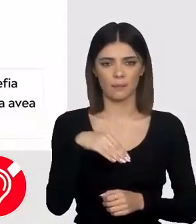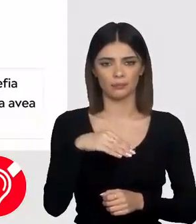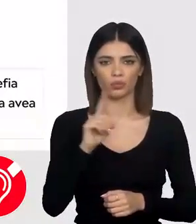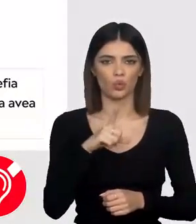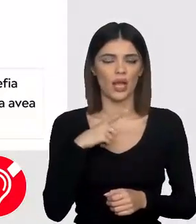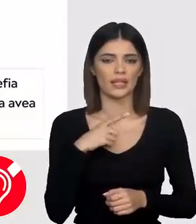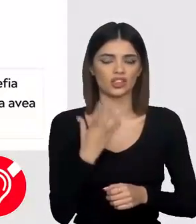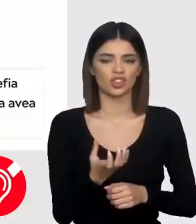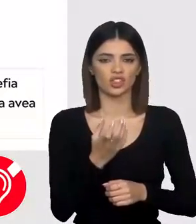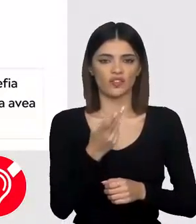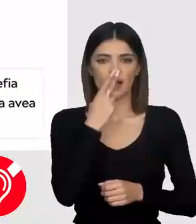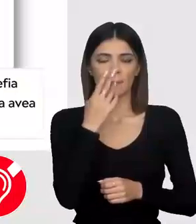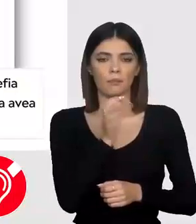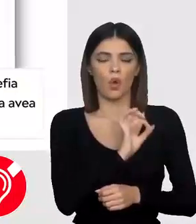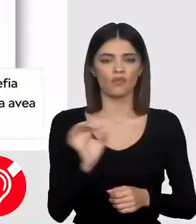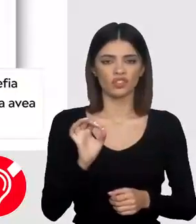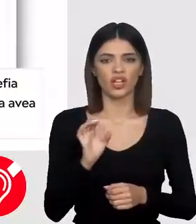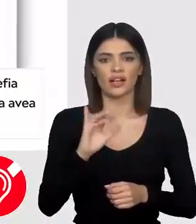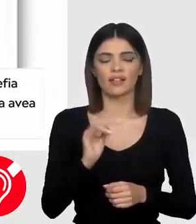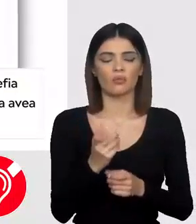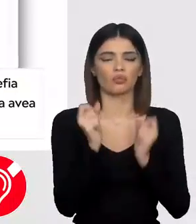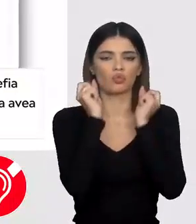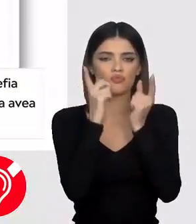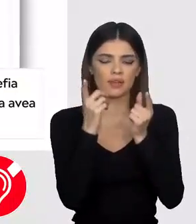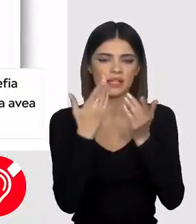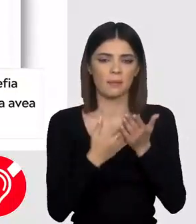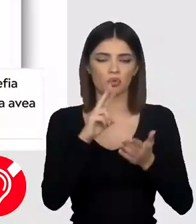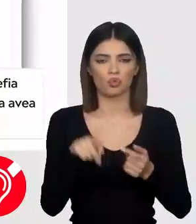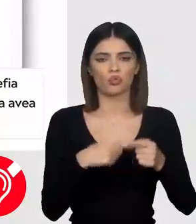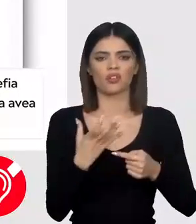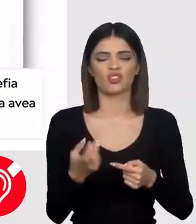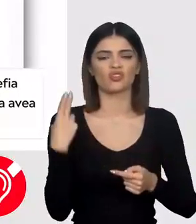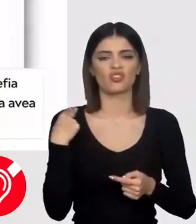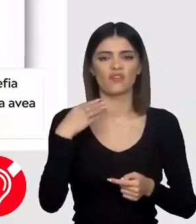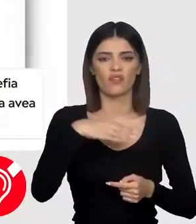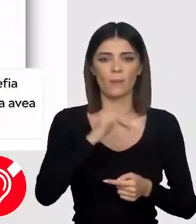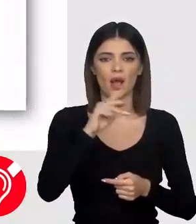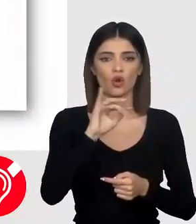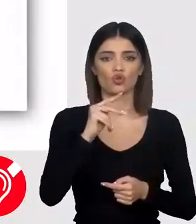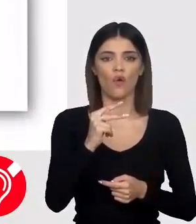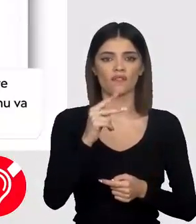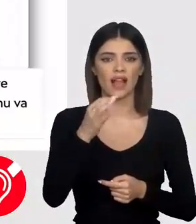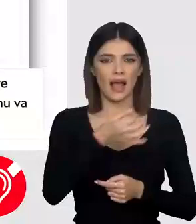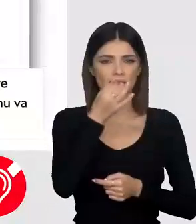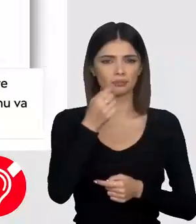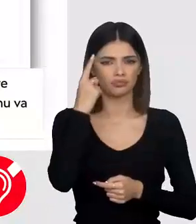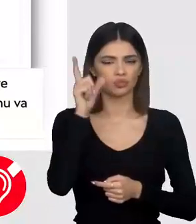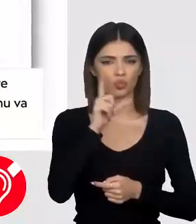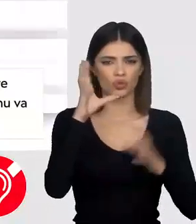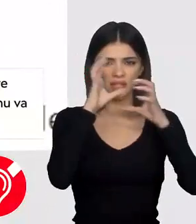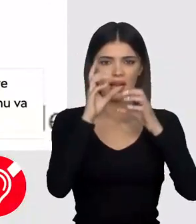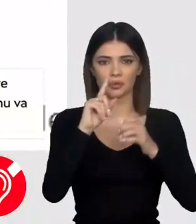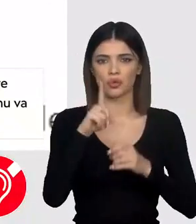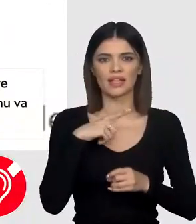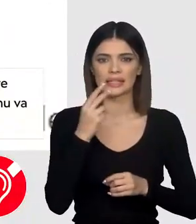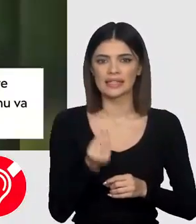totuși un deznodământ tocmai surprinzător asta după ce șeful Microsoft, Satya Nadella, spunea luni seară că nu este sigur